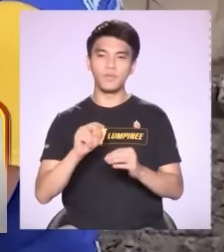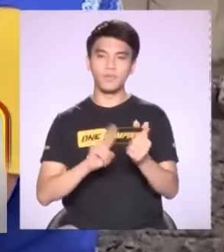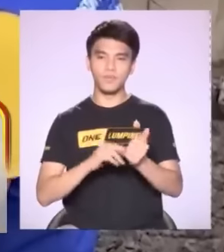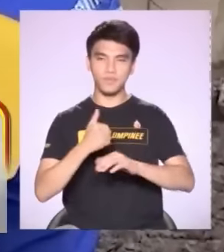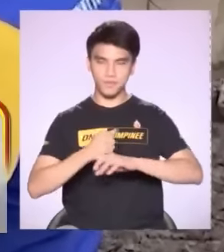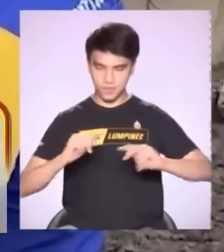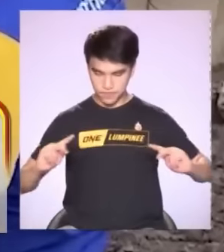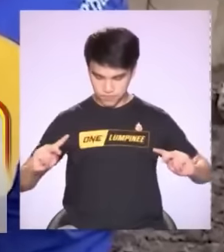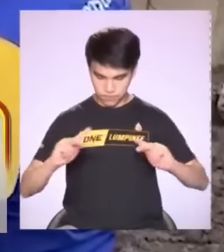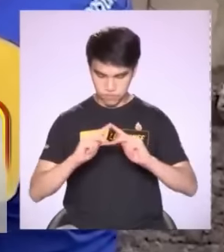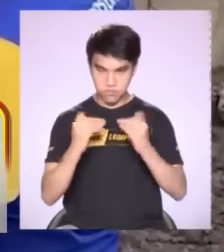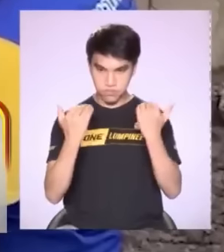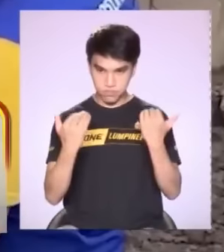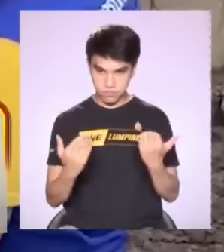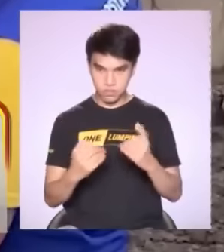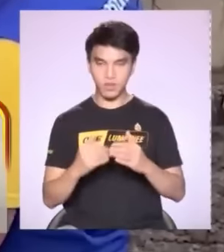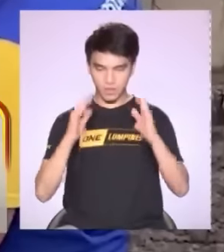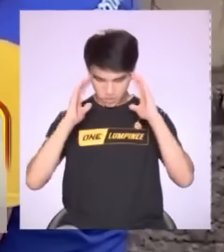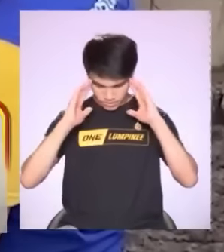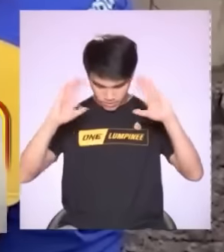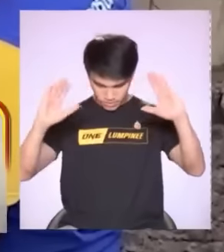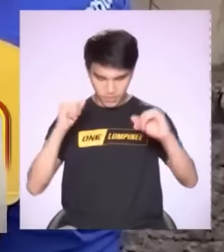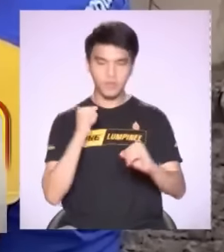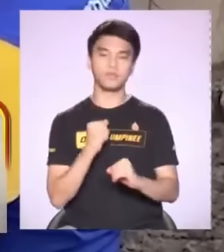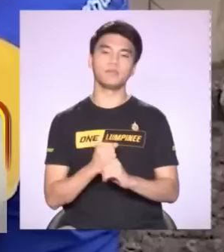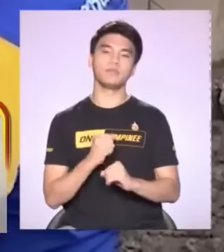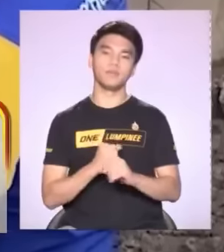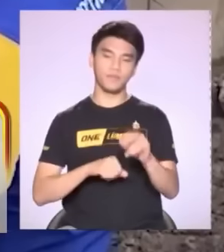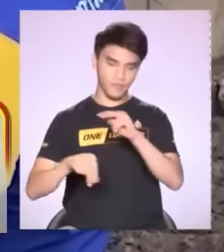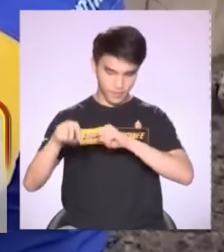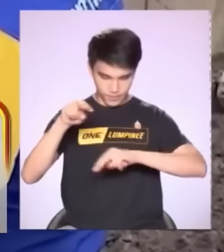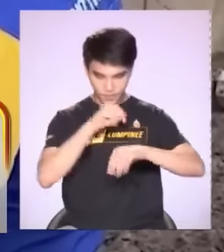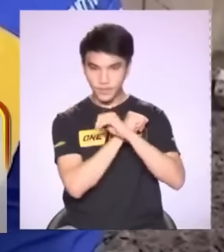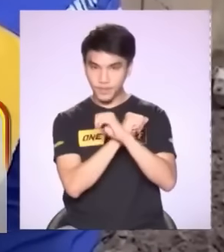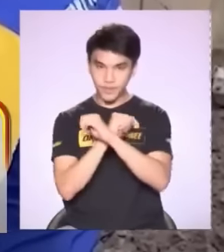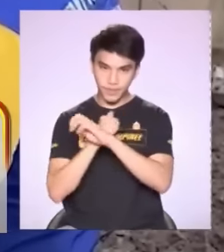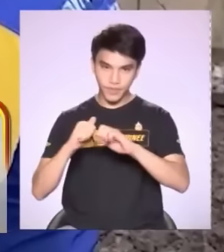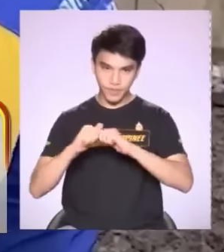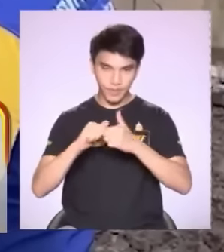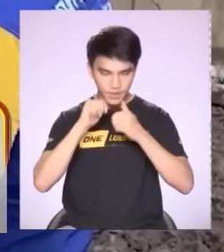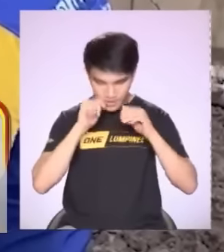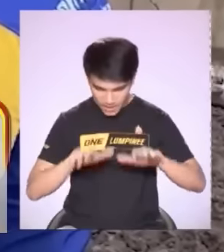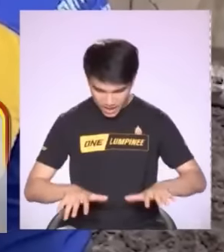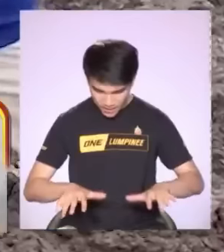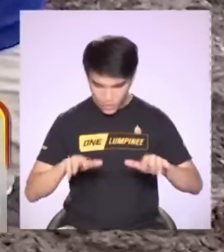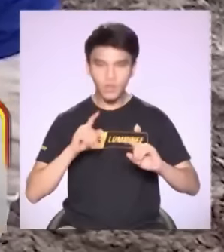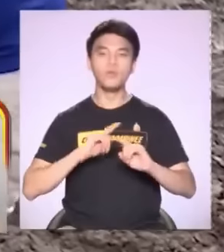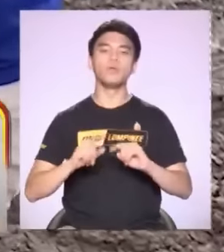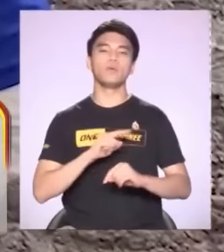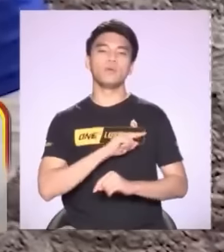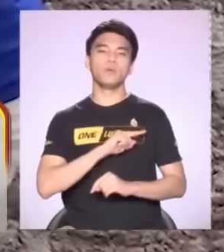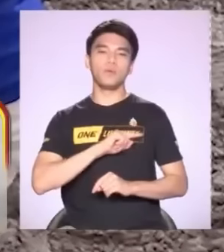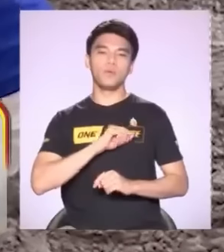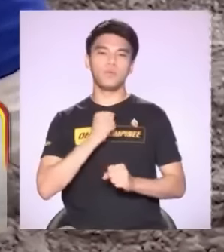รองปลัดกระทรวงมหาดไทยคนเนี้ยมีประสบการณ์ในเรื่องของการดูแลป้องกันบรรเทาสาธารณภัยไปทำหน้าที่